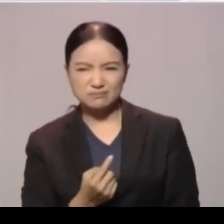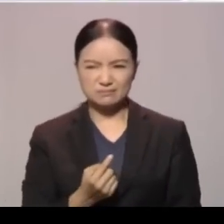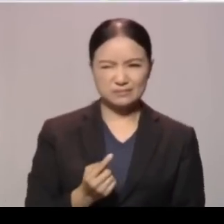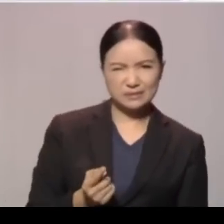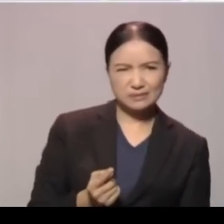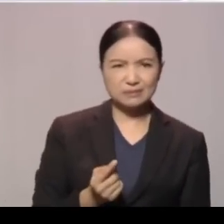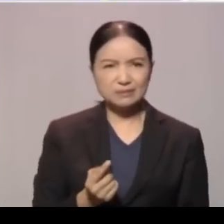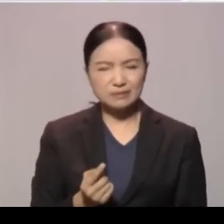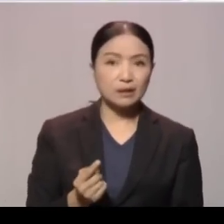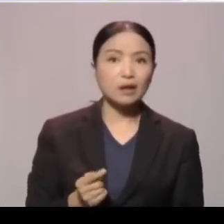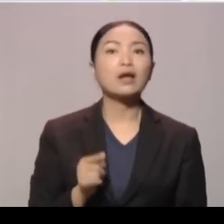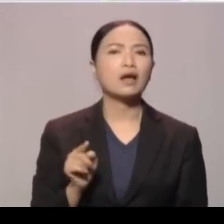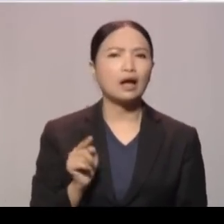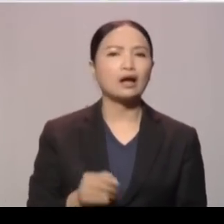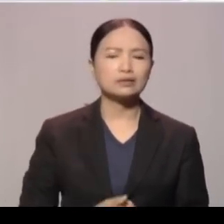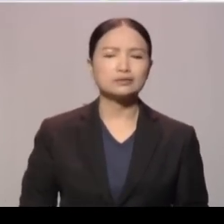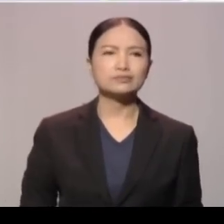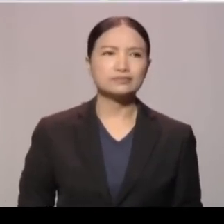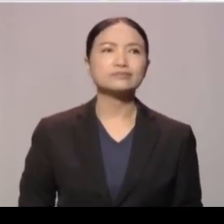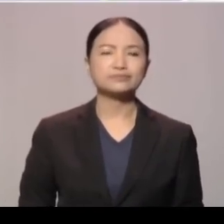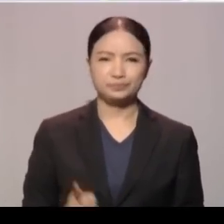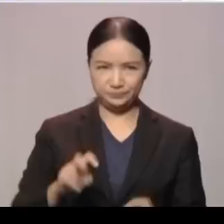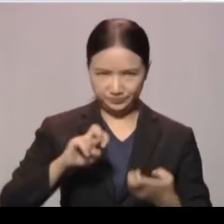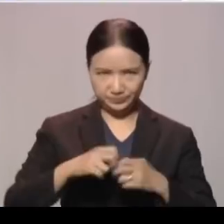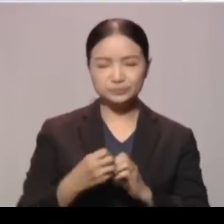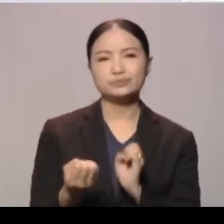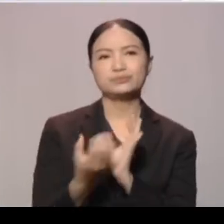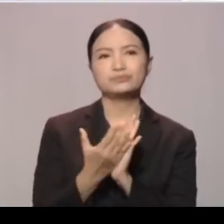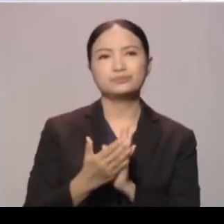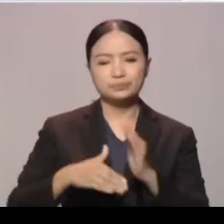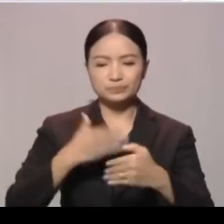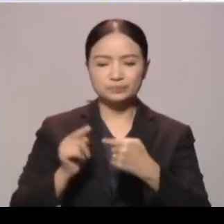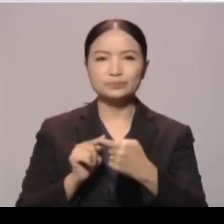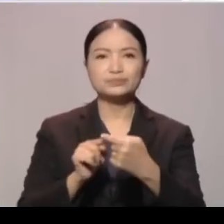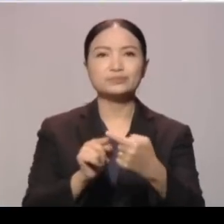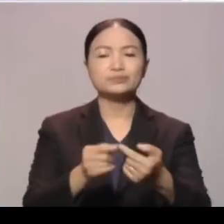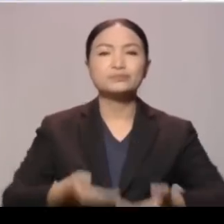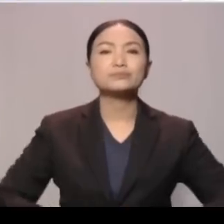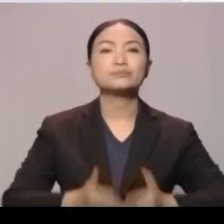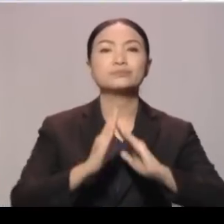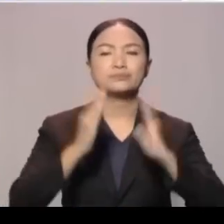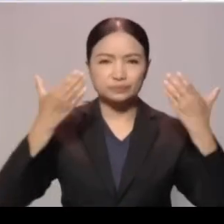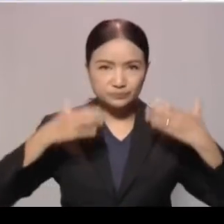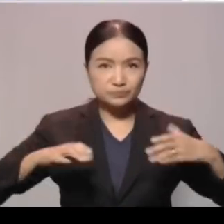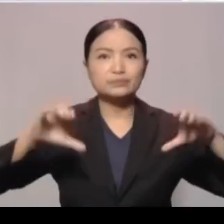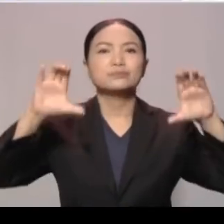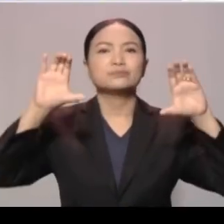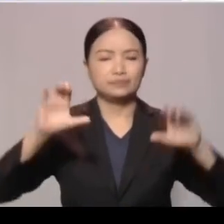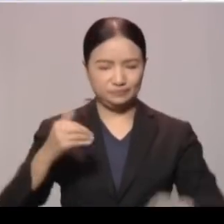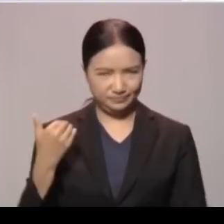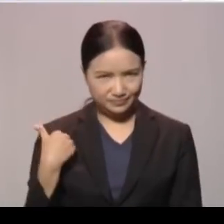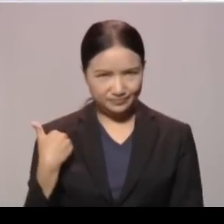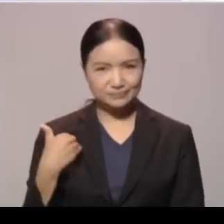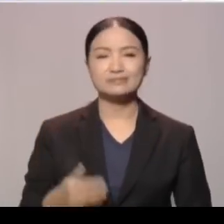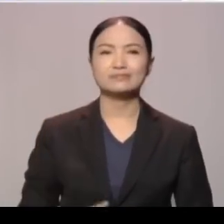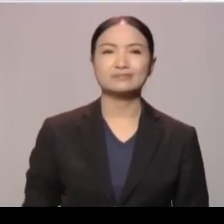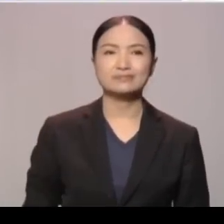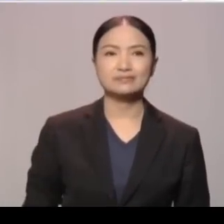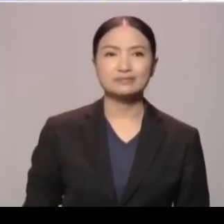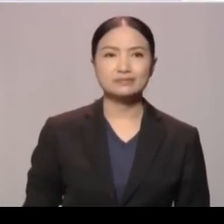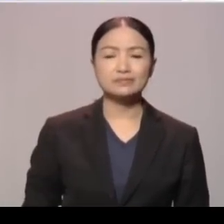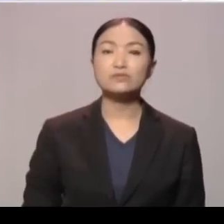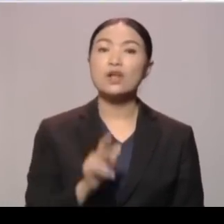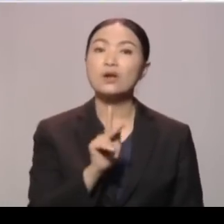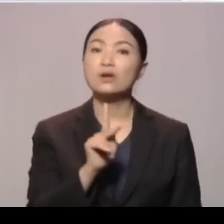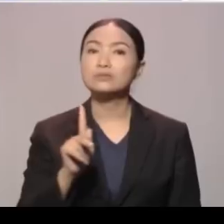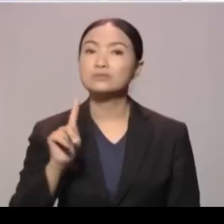การระแวงกันแบบนี้นะมันก็จะส่งผลนะครับระยะยาวต่อการจัดตั้งรัฐบาลจริงๆนะครับหลังจากกกต.